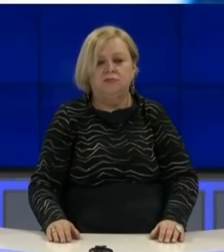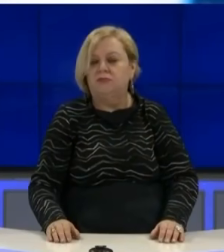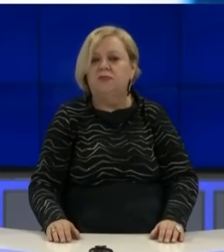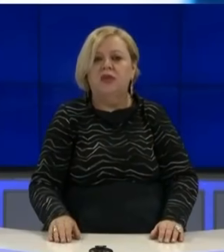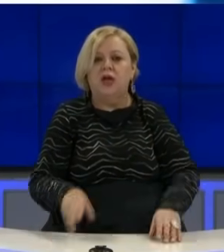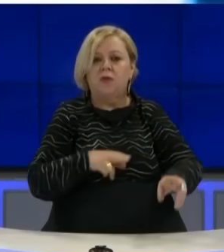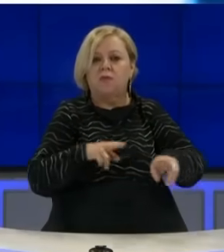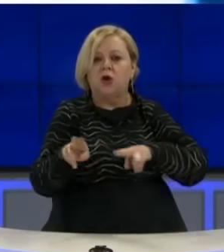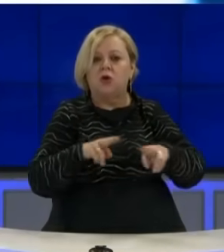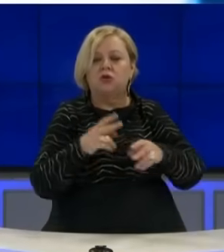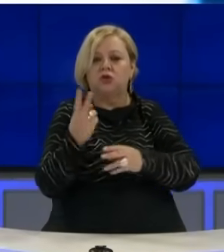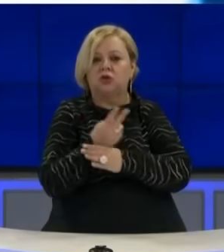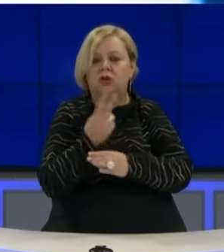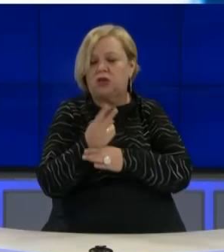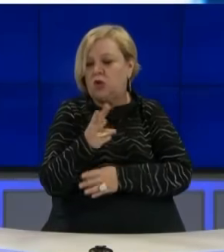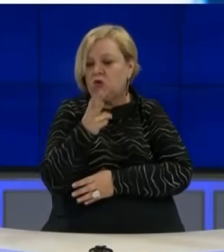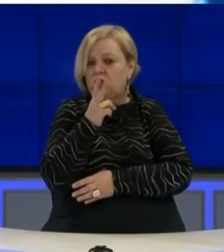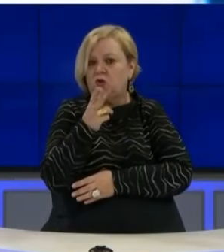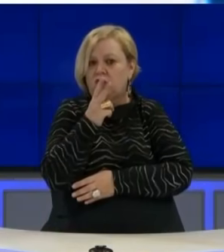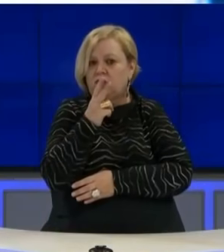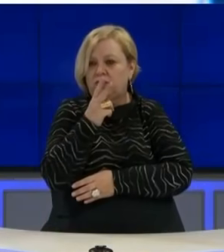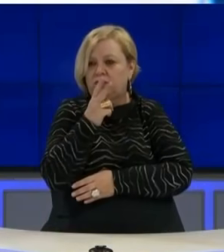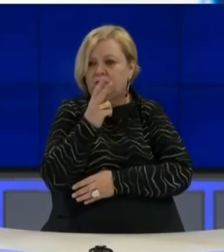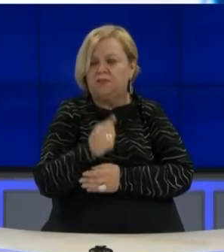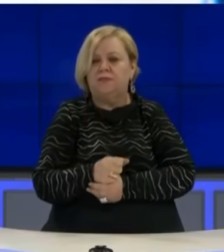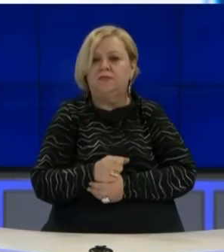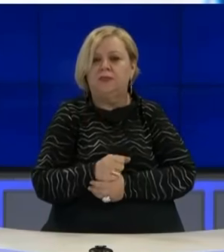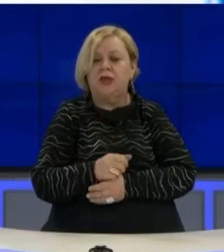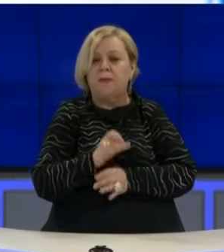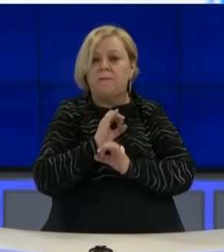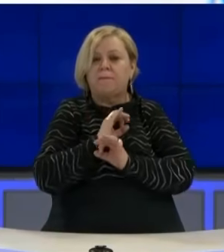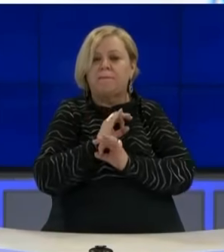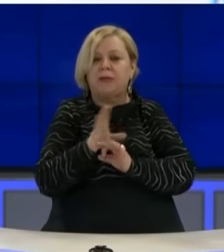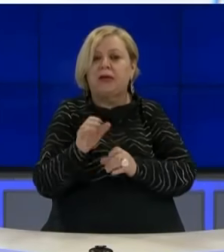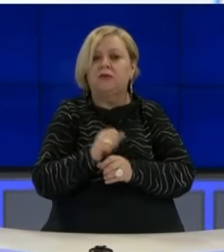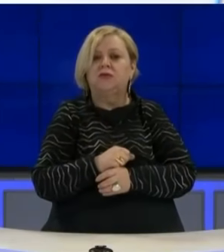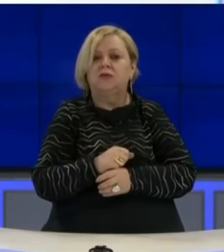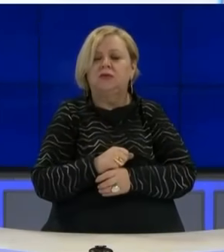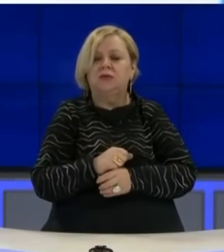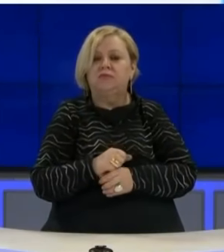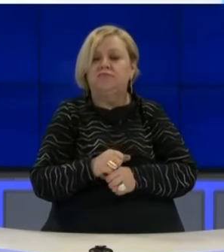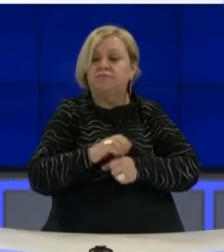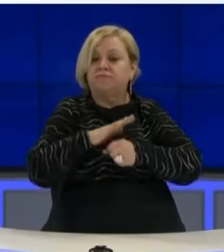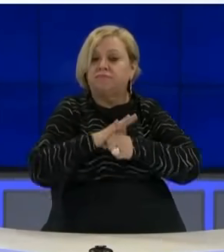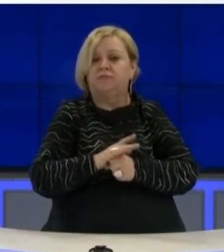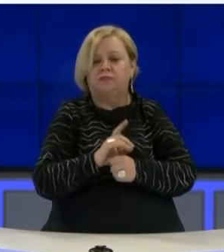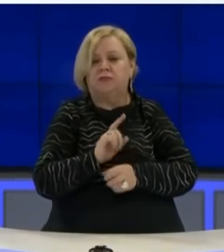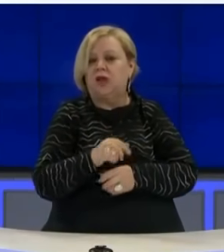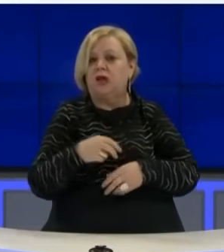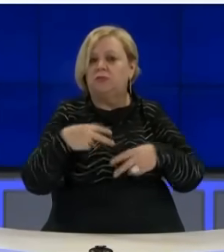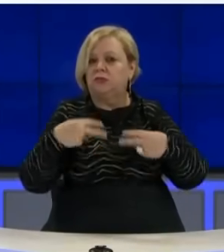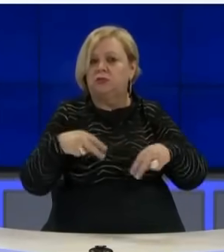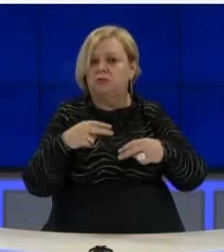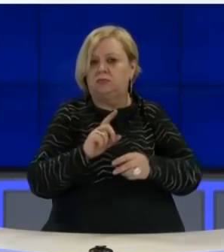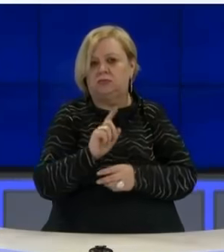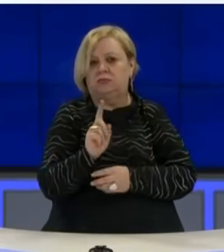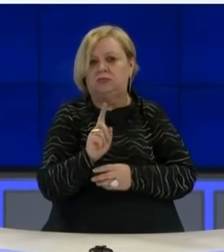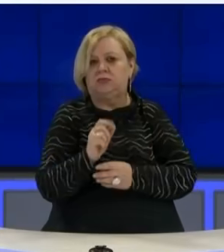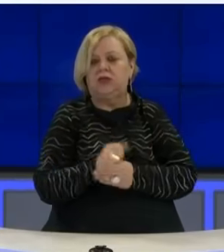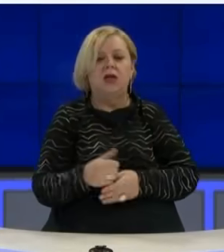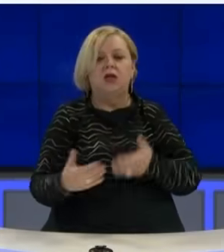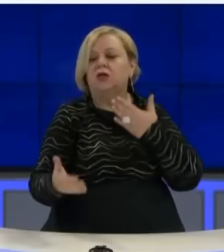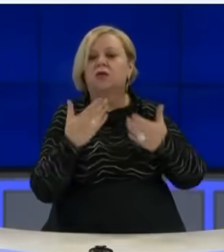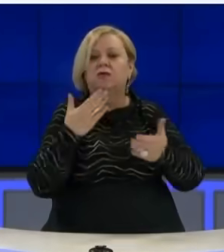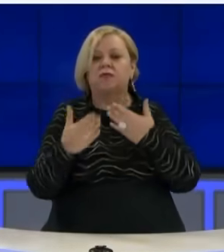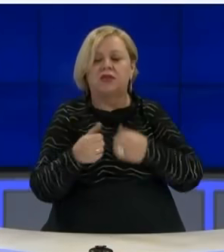Prokurorëve të shtetit i është kërkuar të jenë të pakompromis ndaj shkelësve të ligjit dhe të mos t'i friksojnë llogaridhënies. Në